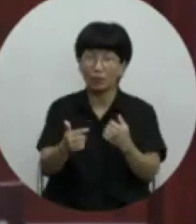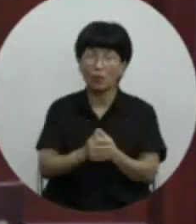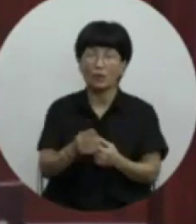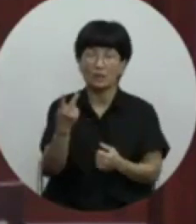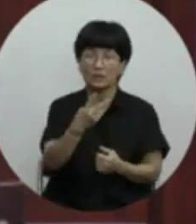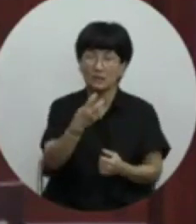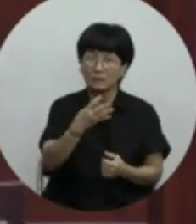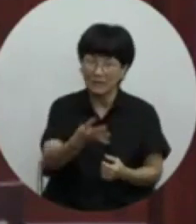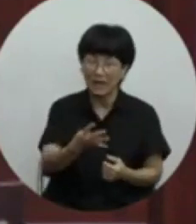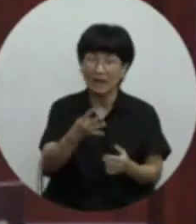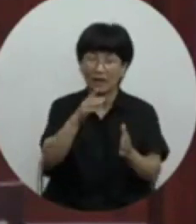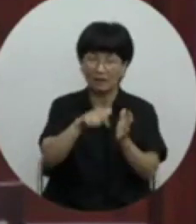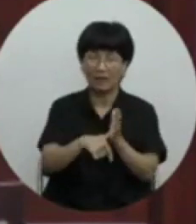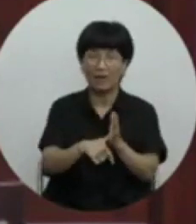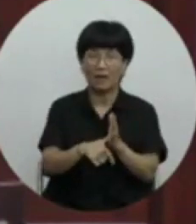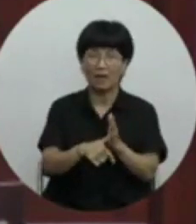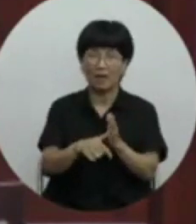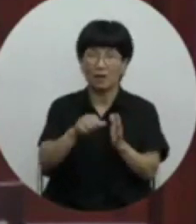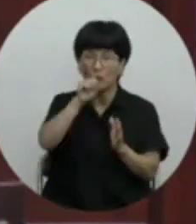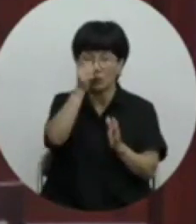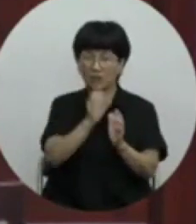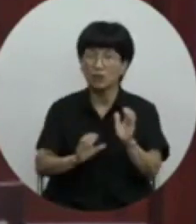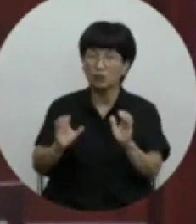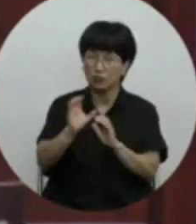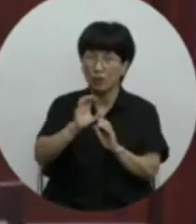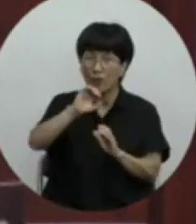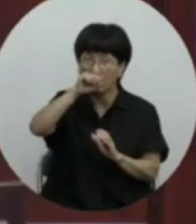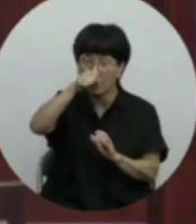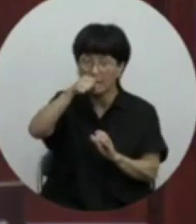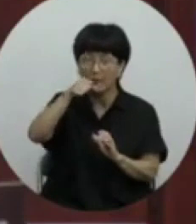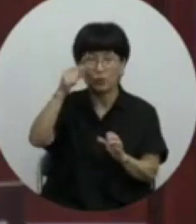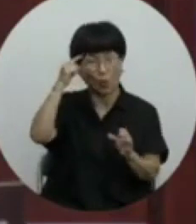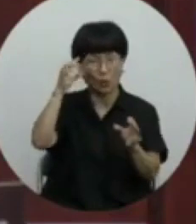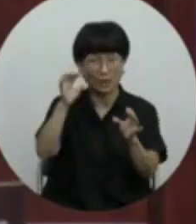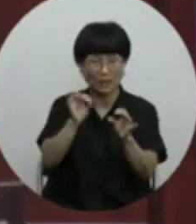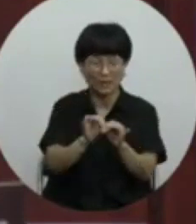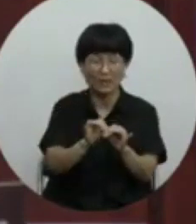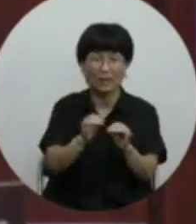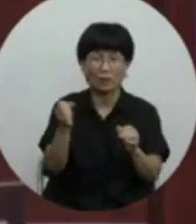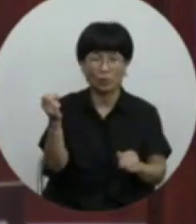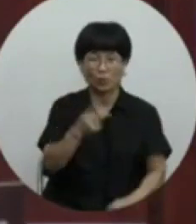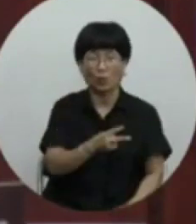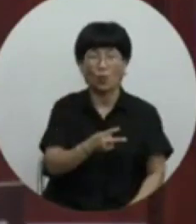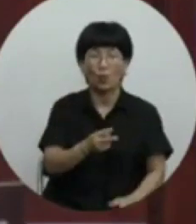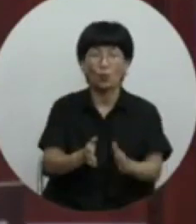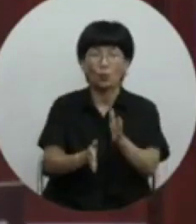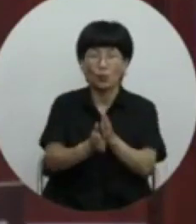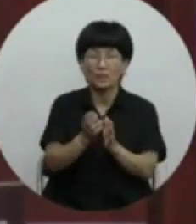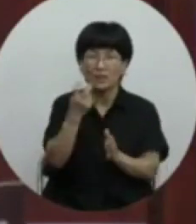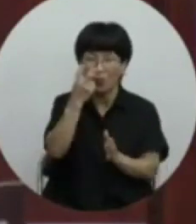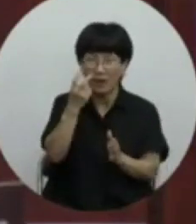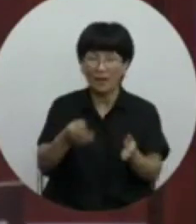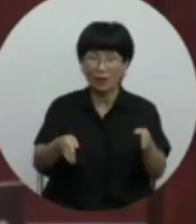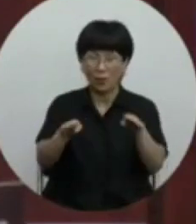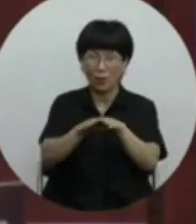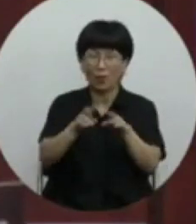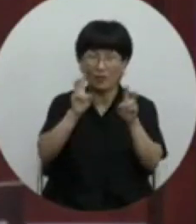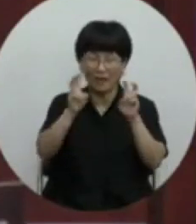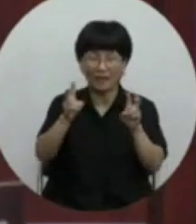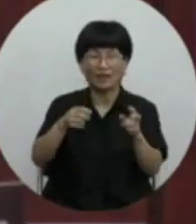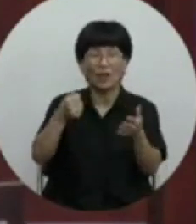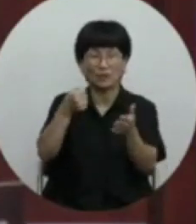2024년도 여주시 출연계획 동의안 등 8건이 동의한, 여주 도시관리계획 결정 안에